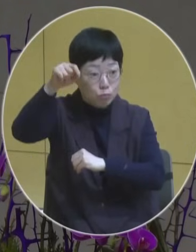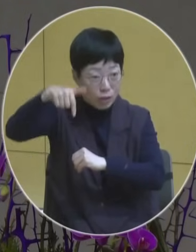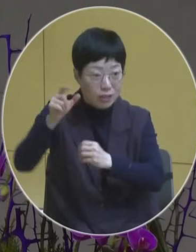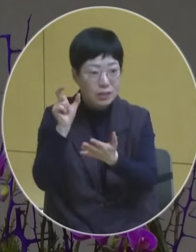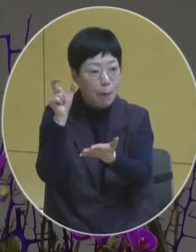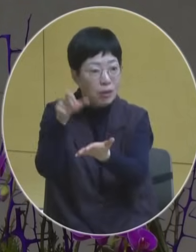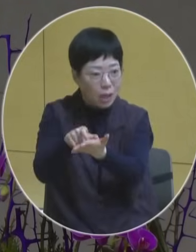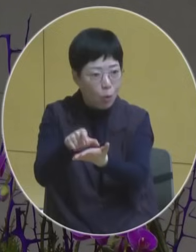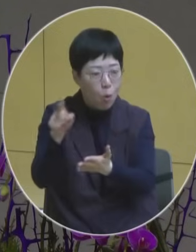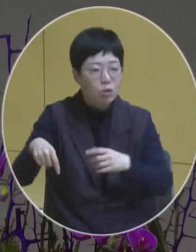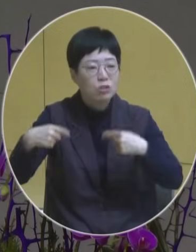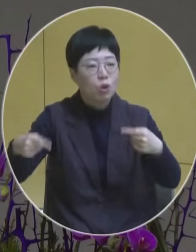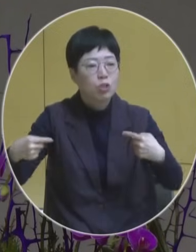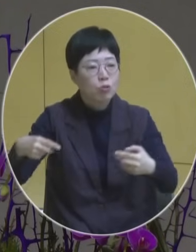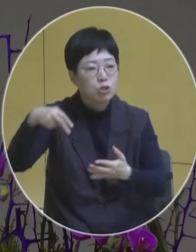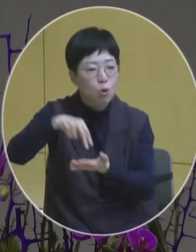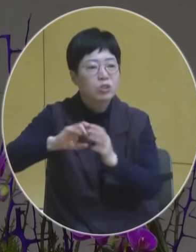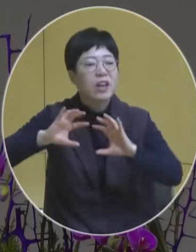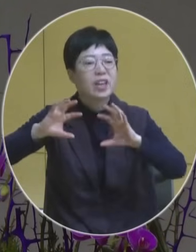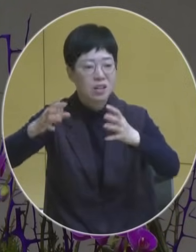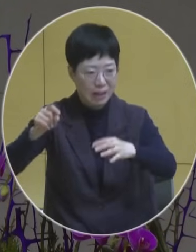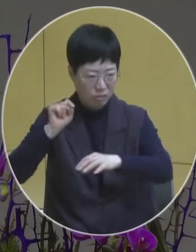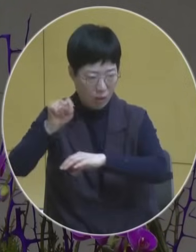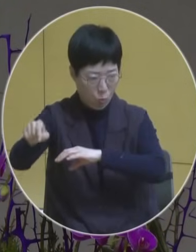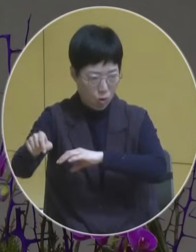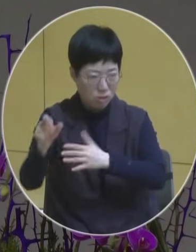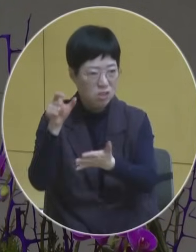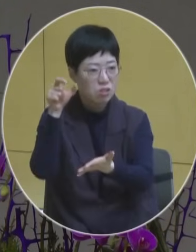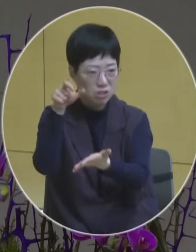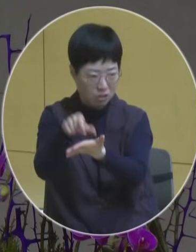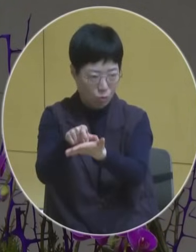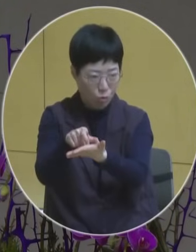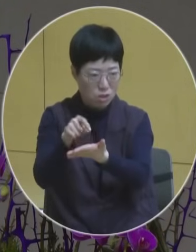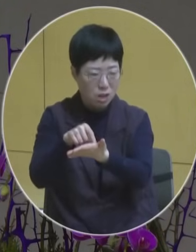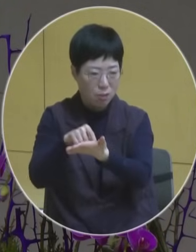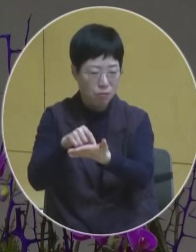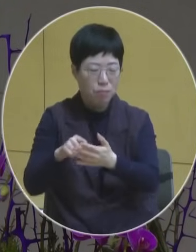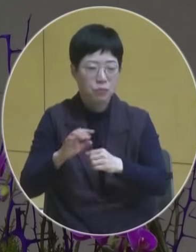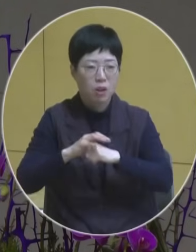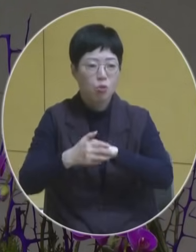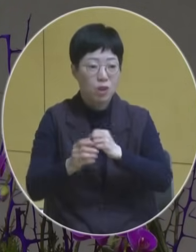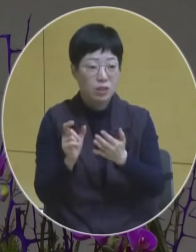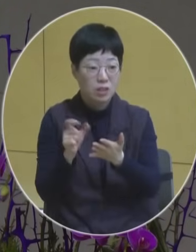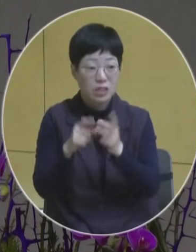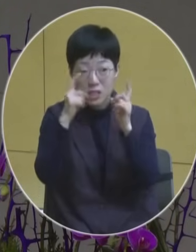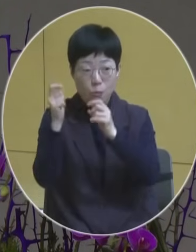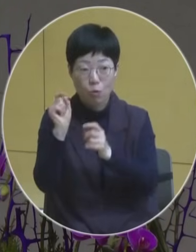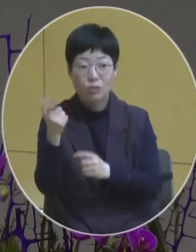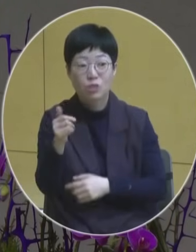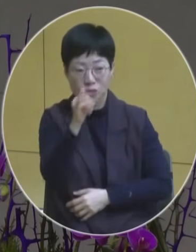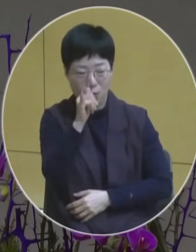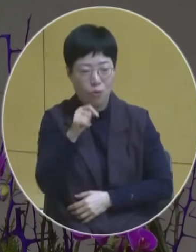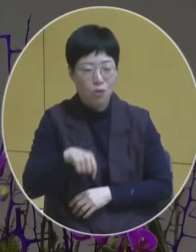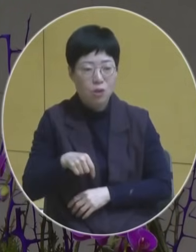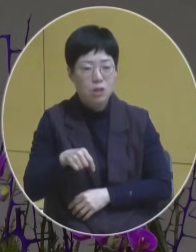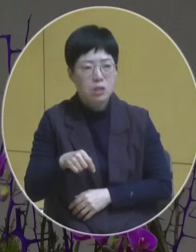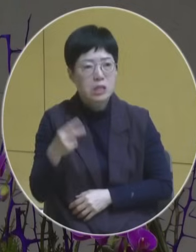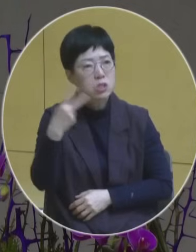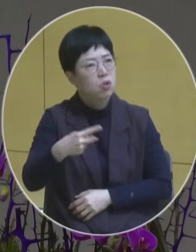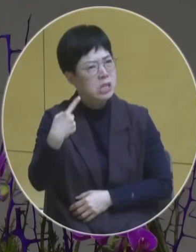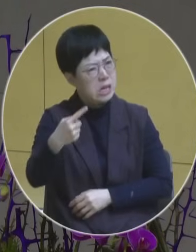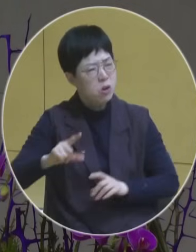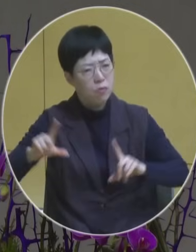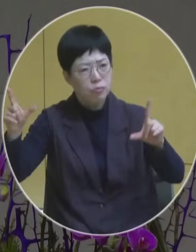그 다음에 전동차, 이게 다 있어요. 근데 하나 참 우리의 마음을 짠하게 하는 그런 내용이 있어요. 이분이